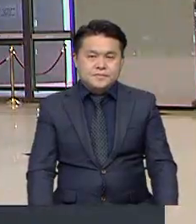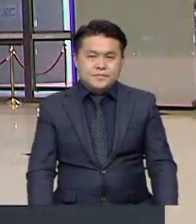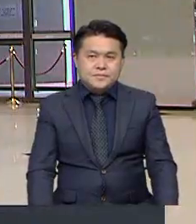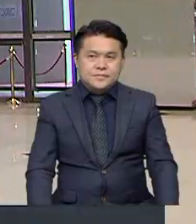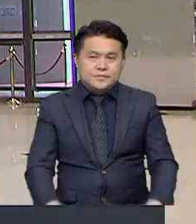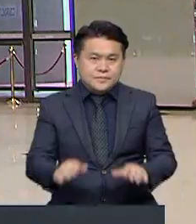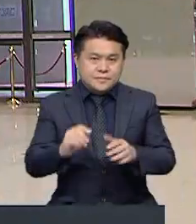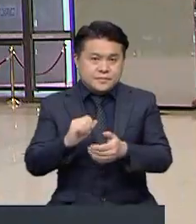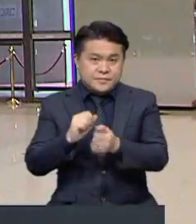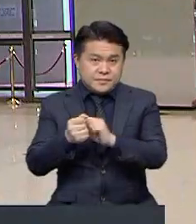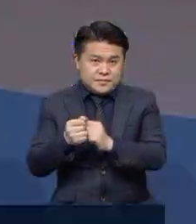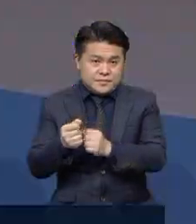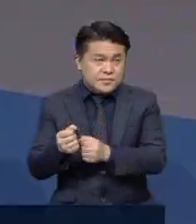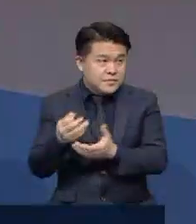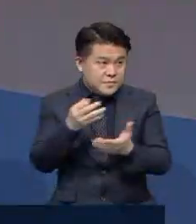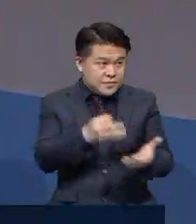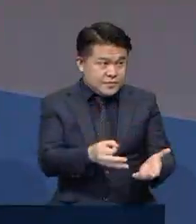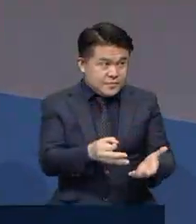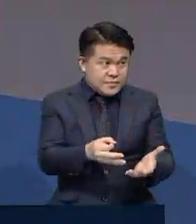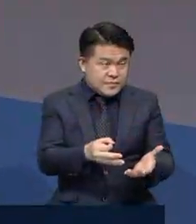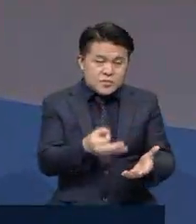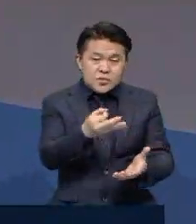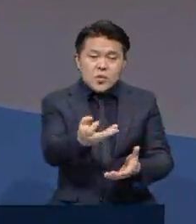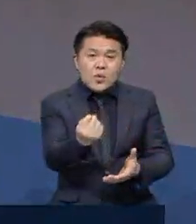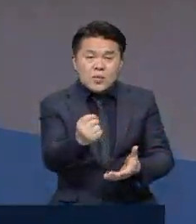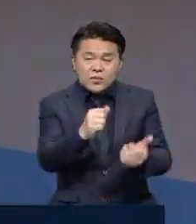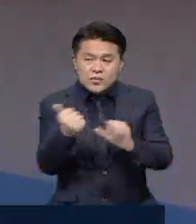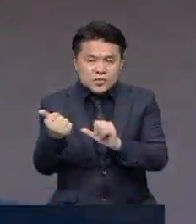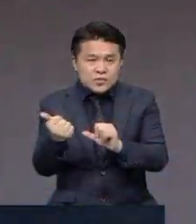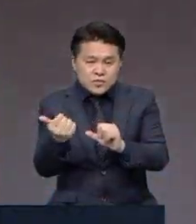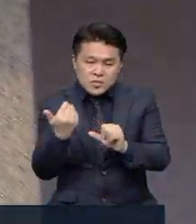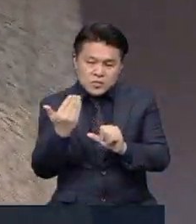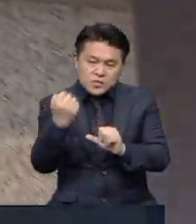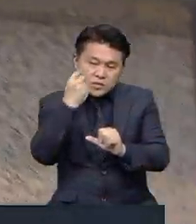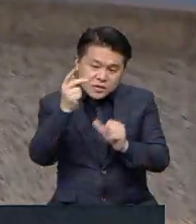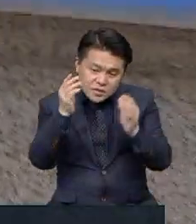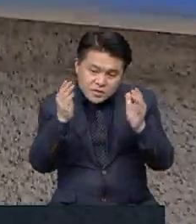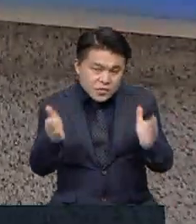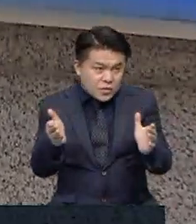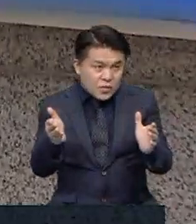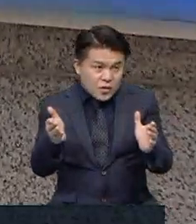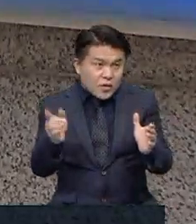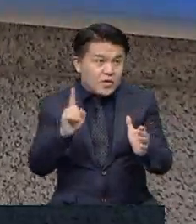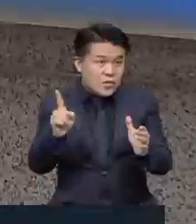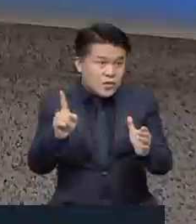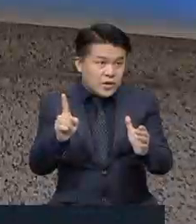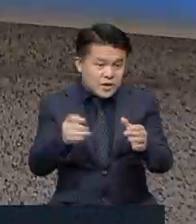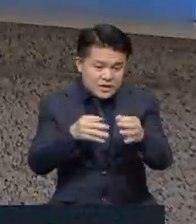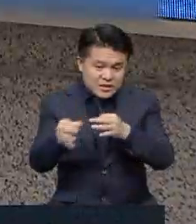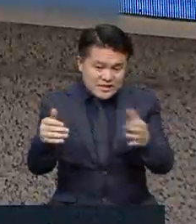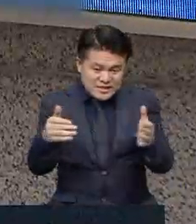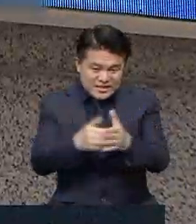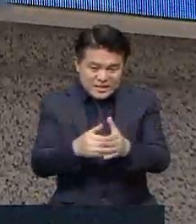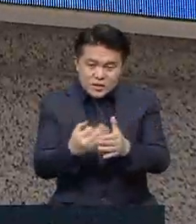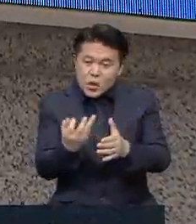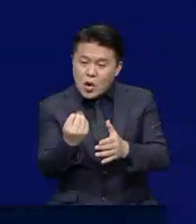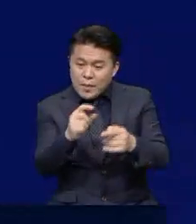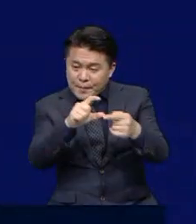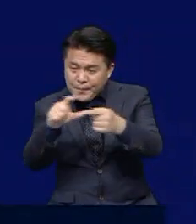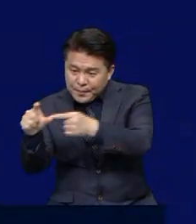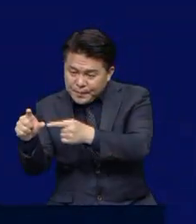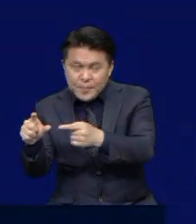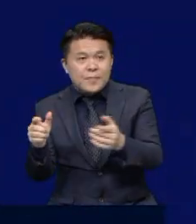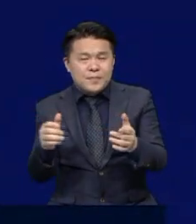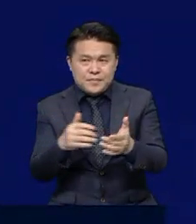주식의 상속 과액은 고 이건희 회장이 사망한 날 전후 2개월의 종가 평균으로 계산합니다. 이